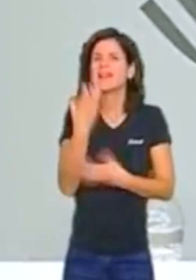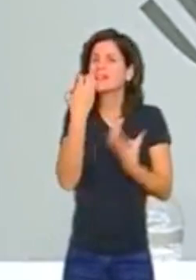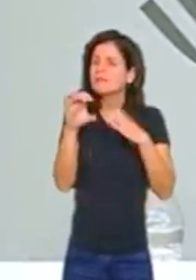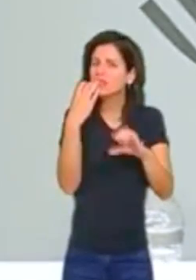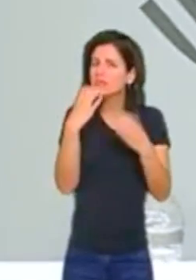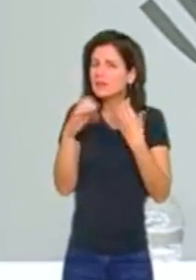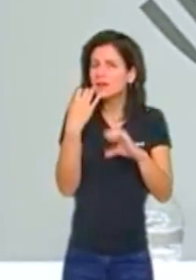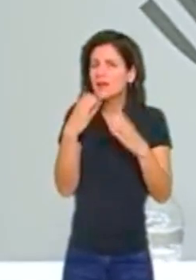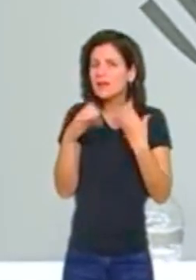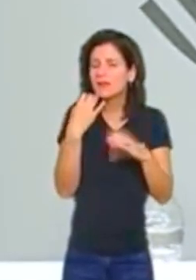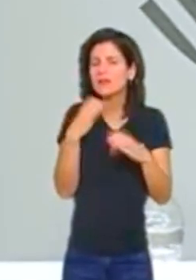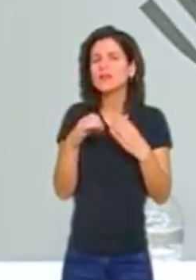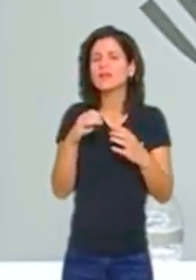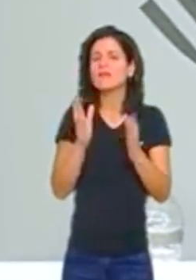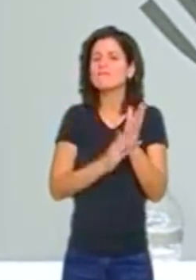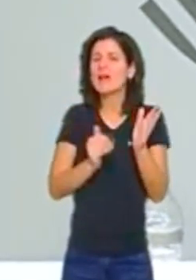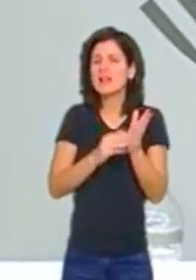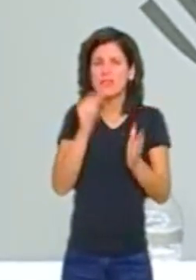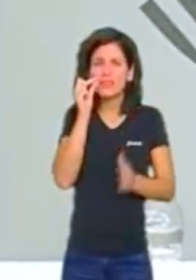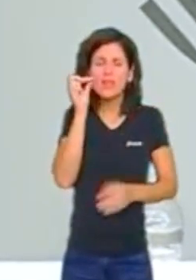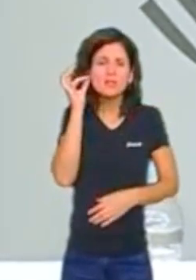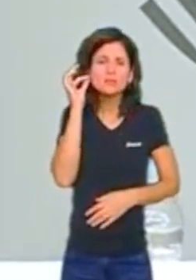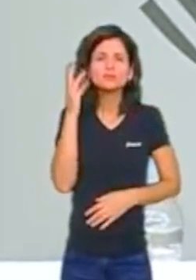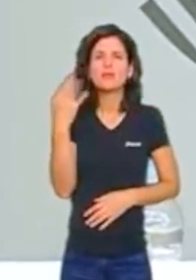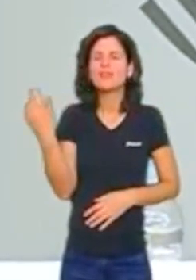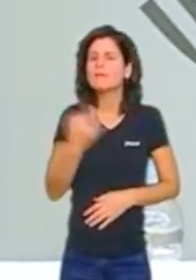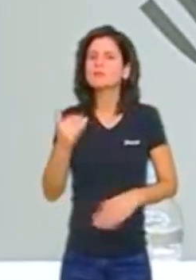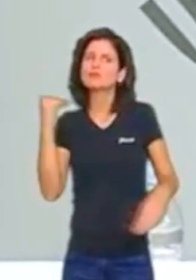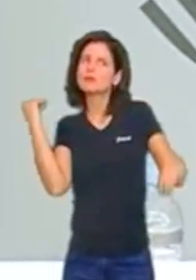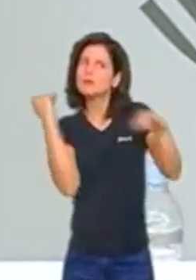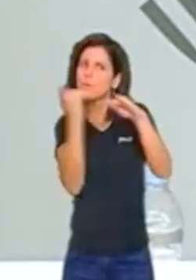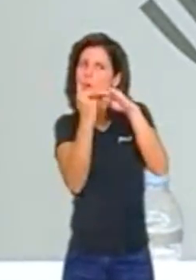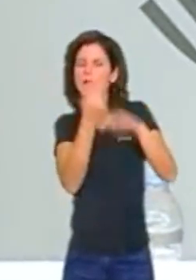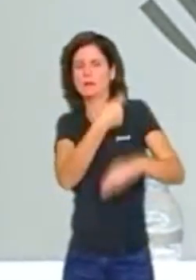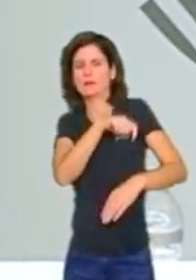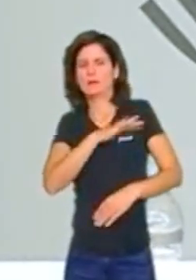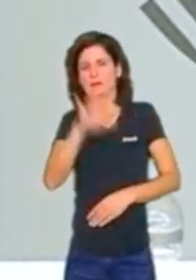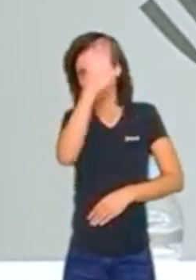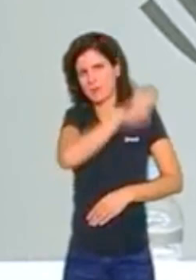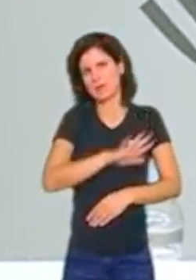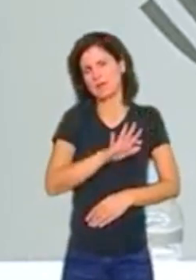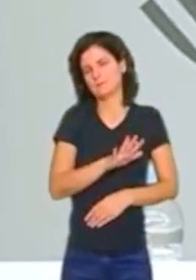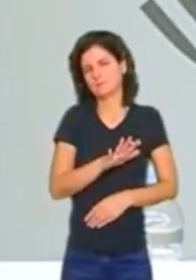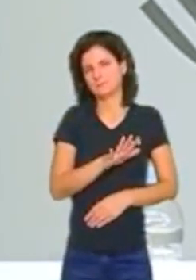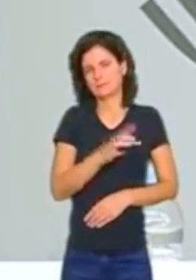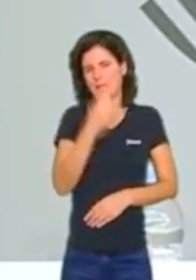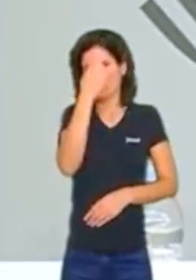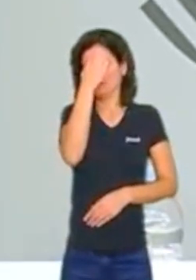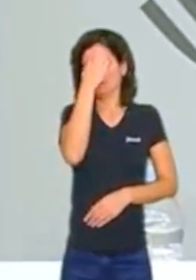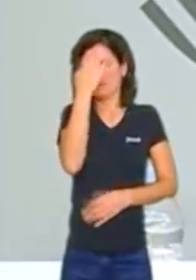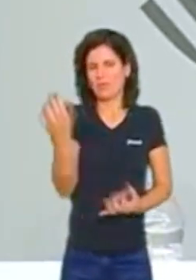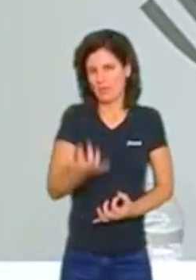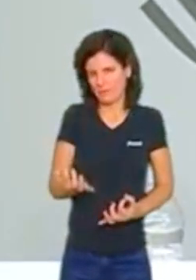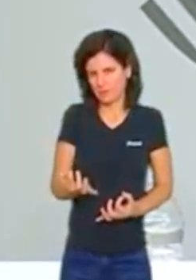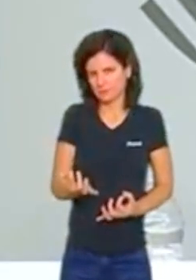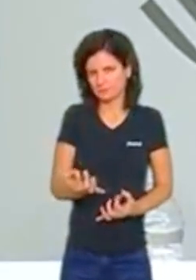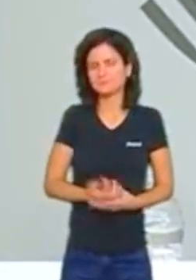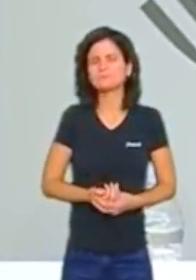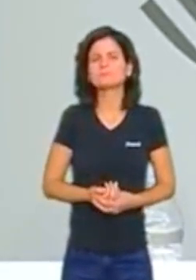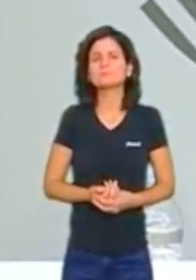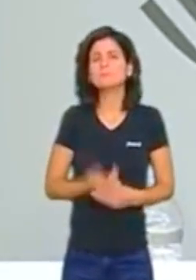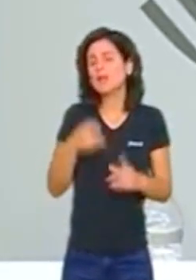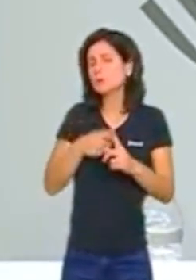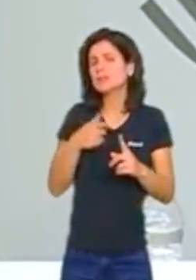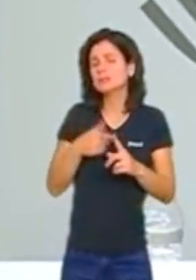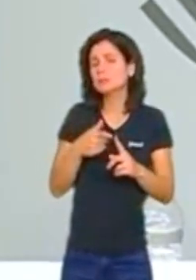reivindique que els valencians i valencianes volem ser iguals que la resta d'espanyols. Aquest és el gran